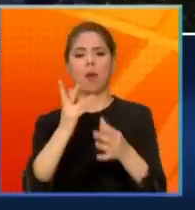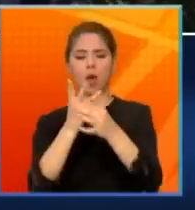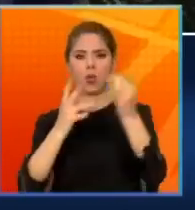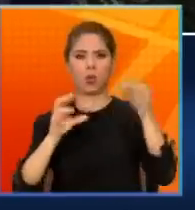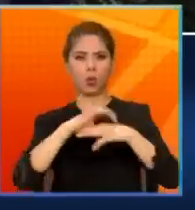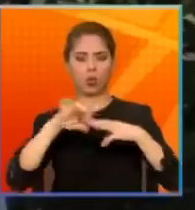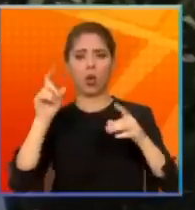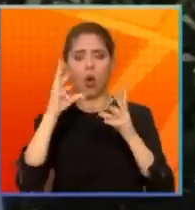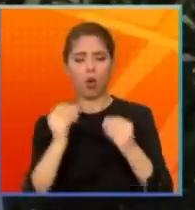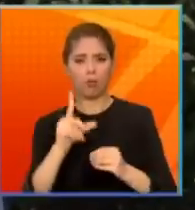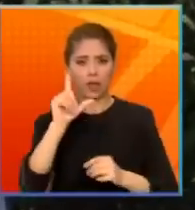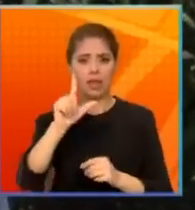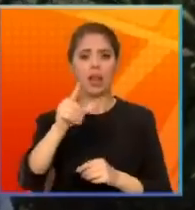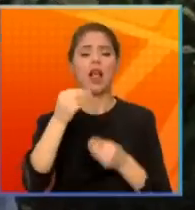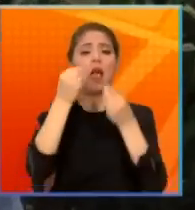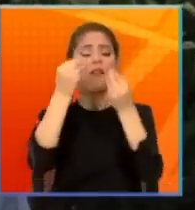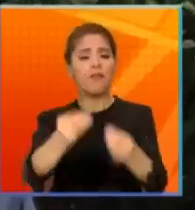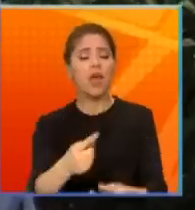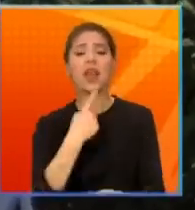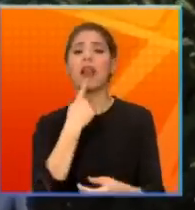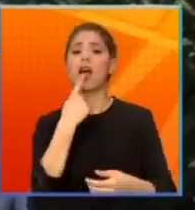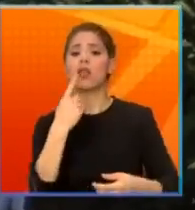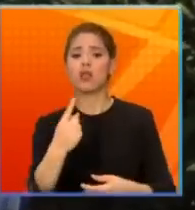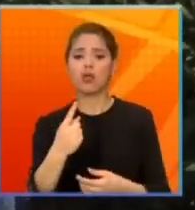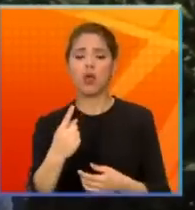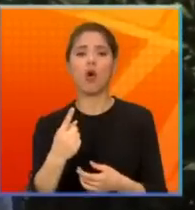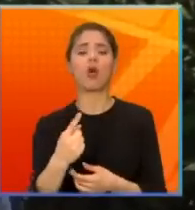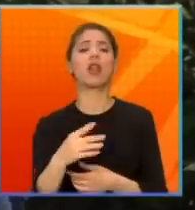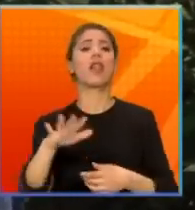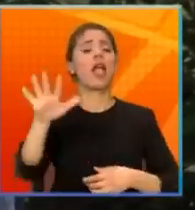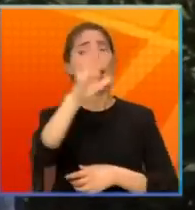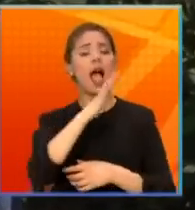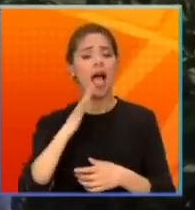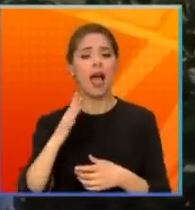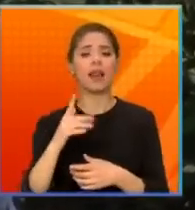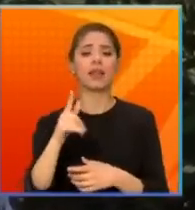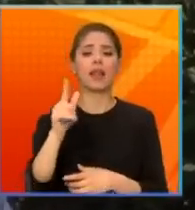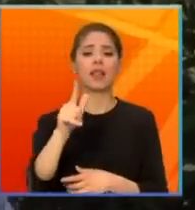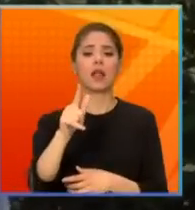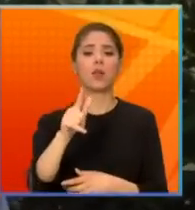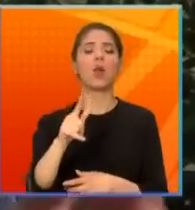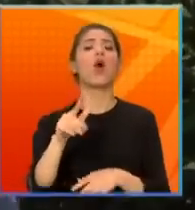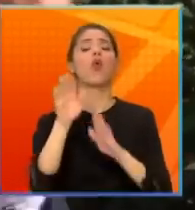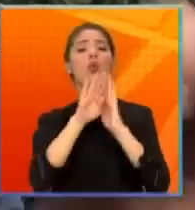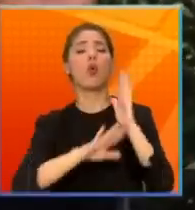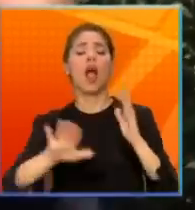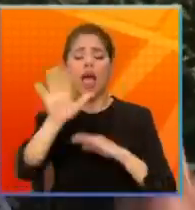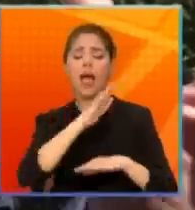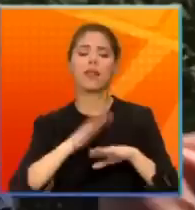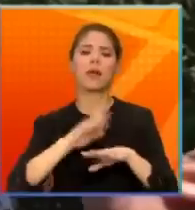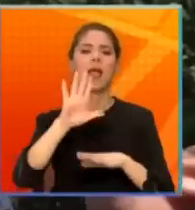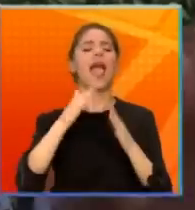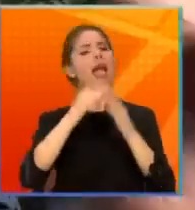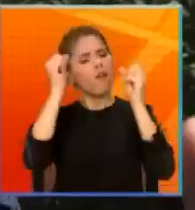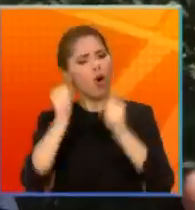çıkarmış olmanız gerekiyor. Verilen ve söylenen üst makamların söylediği kaideler, kurallar harfiyen uygulanacak. Eve gir,